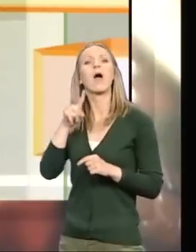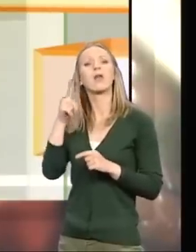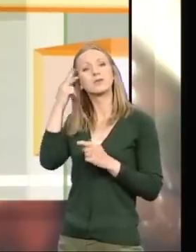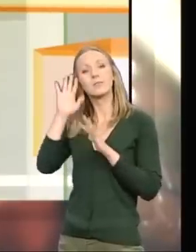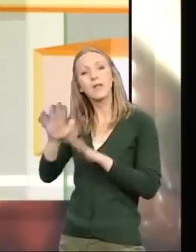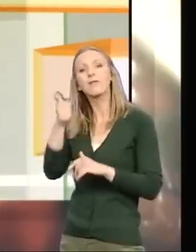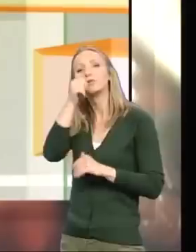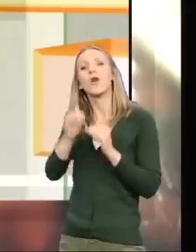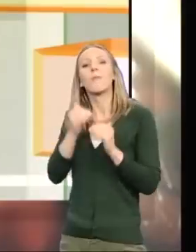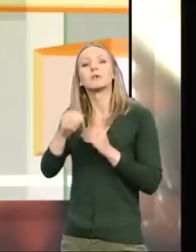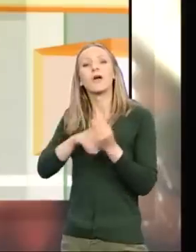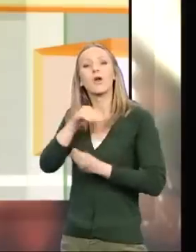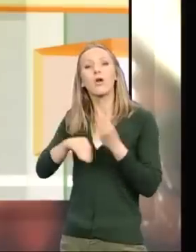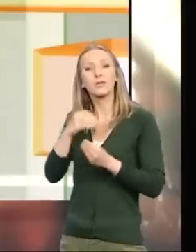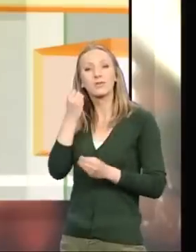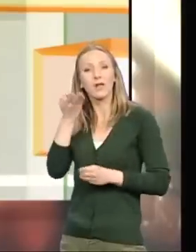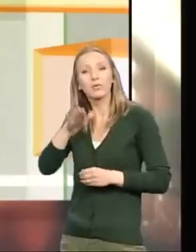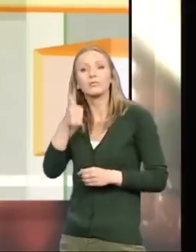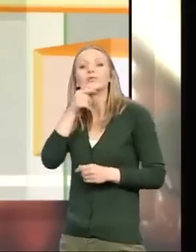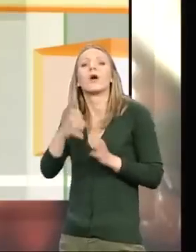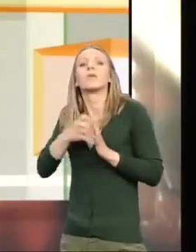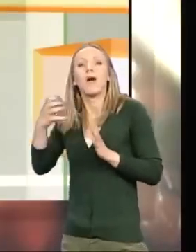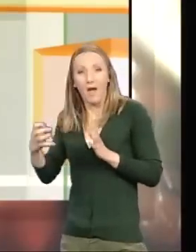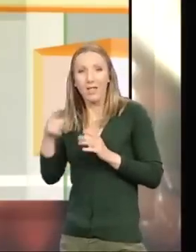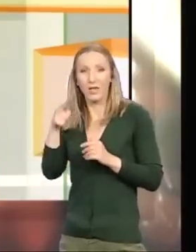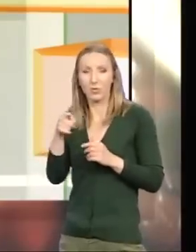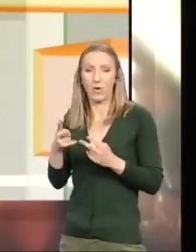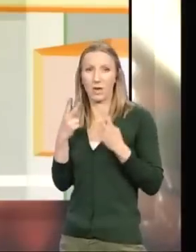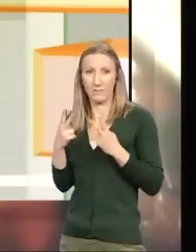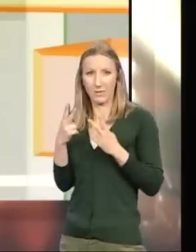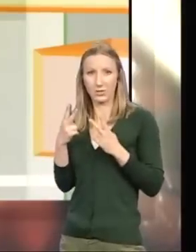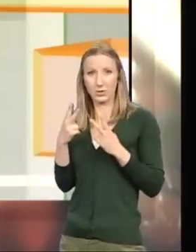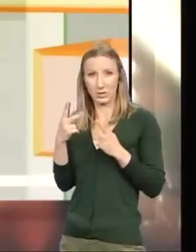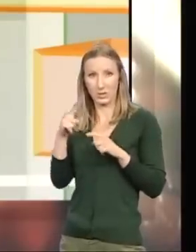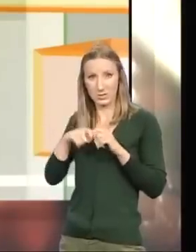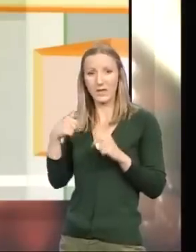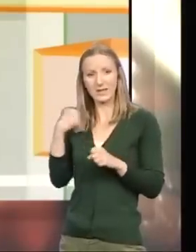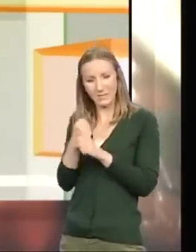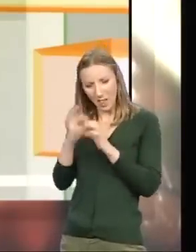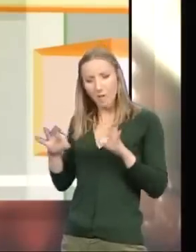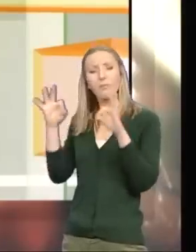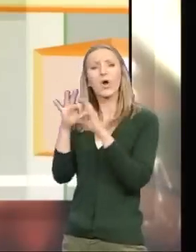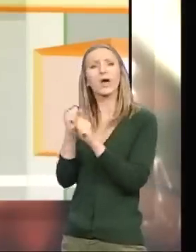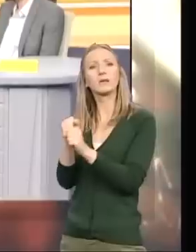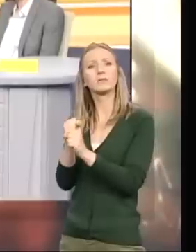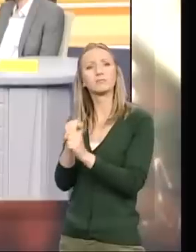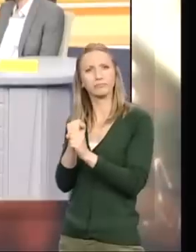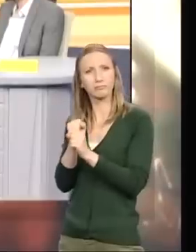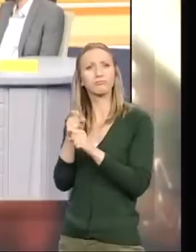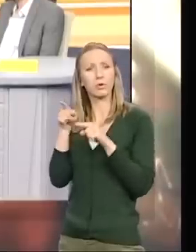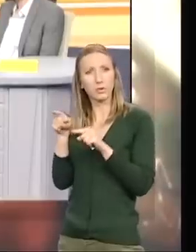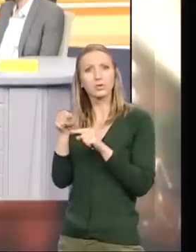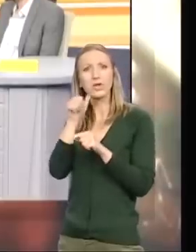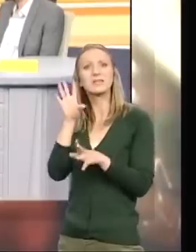dolazi je negdje i najbolnija tačka. Ja sam radila, između ostalog, i projekat stanovanja uz podršku. On je